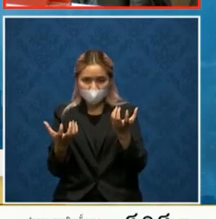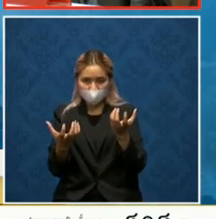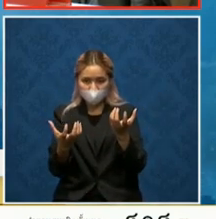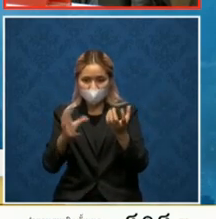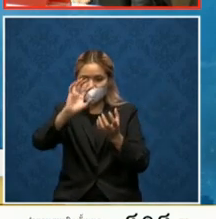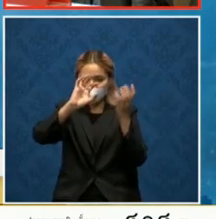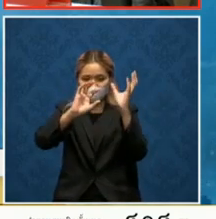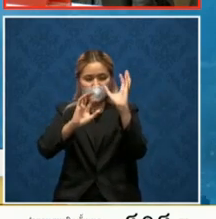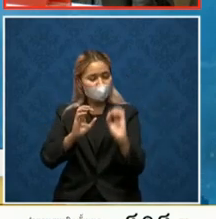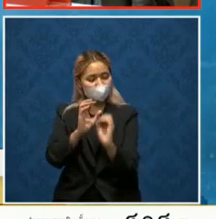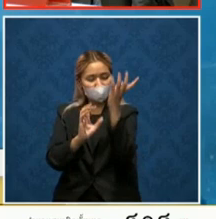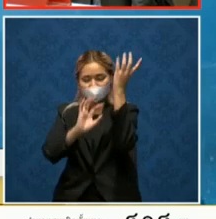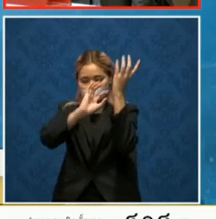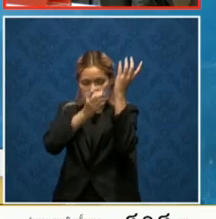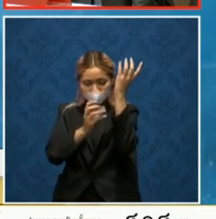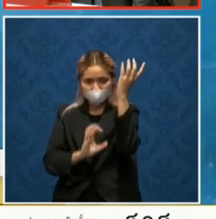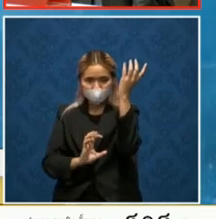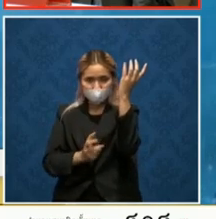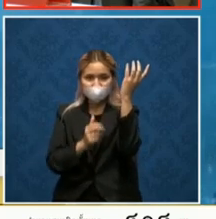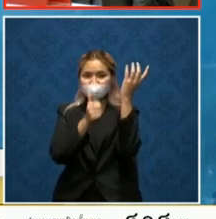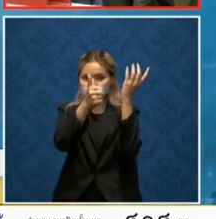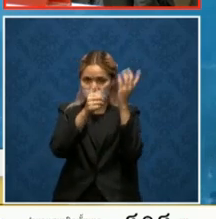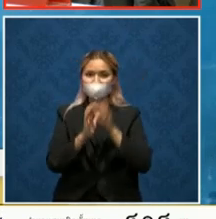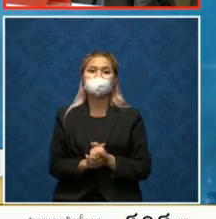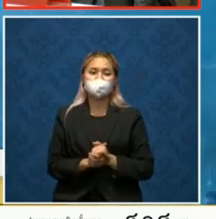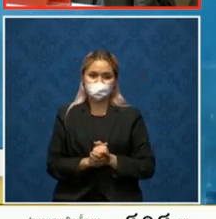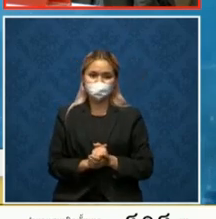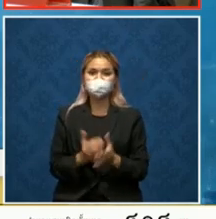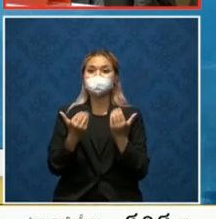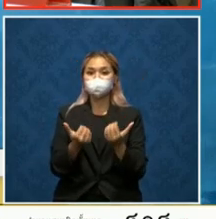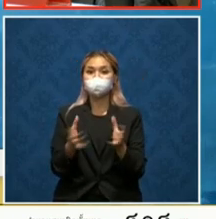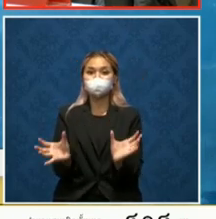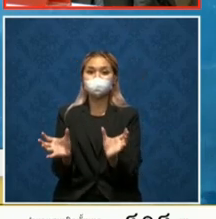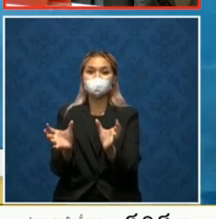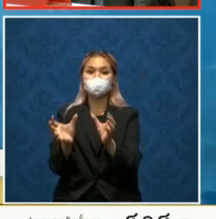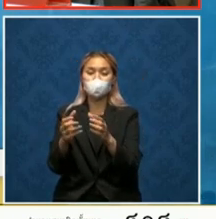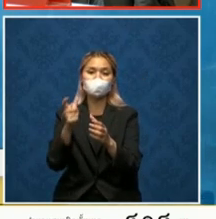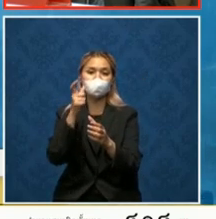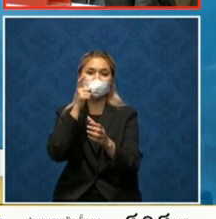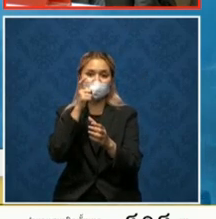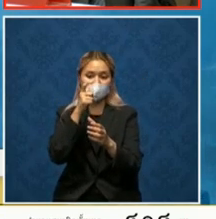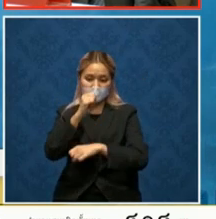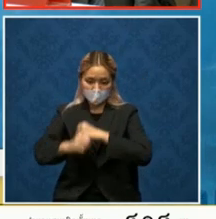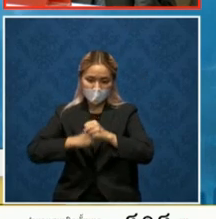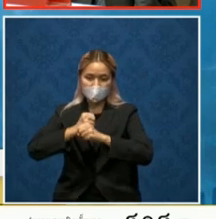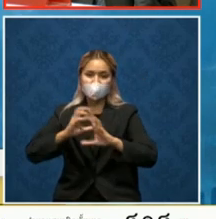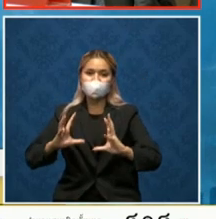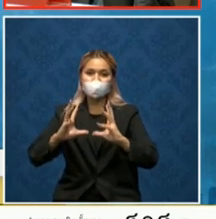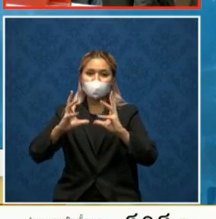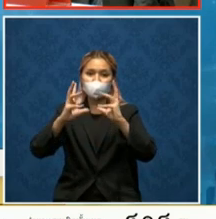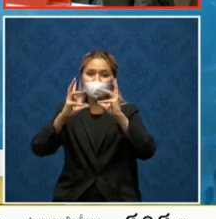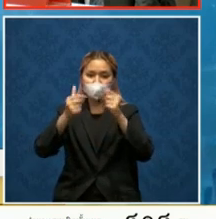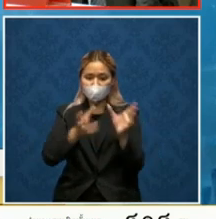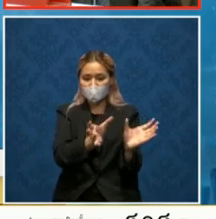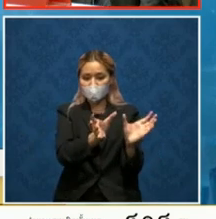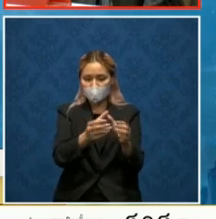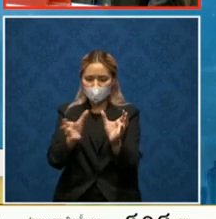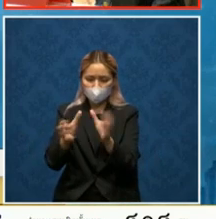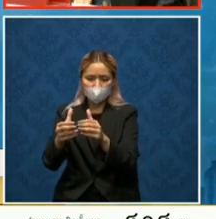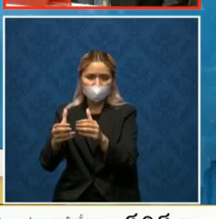วันนี้กลุ่มทุนใหญ่ๆที่ได้สัมปทานหมดอายุสัญญาไปแล้วประมาณ 20กว่าปีก็มี